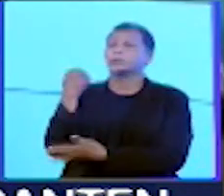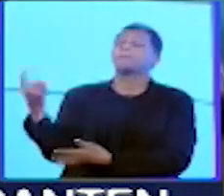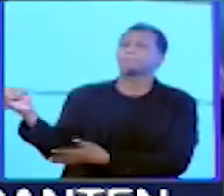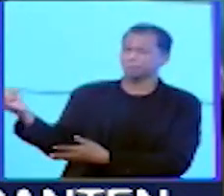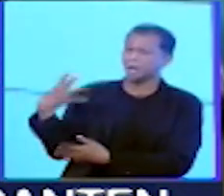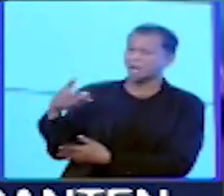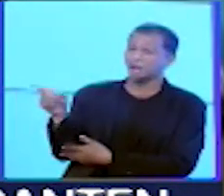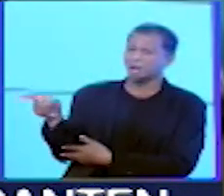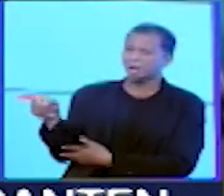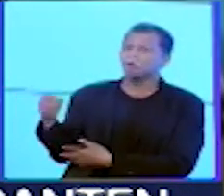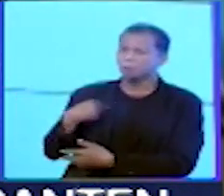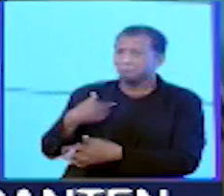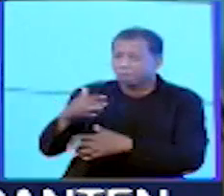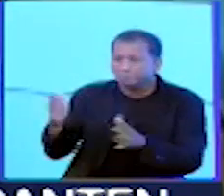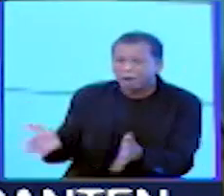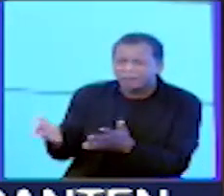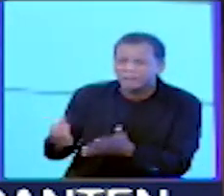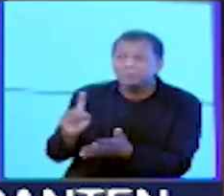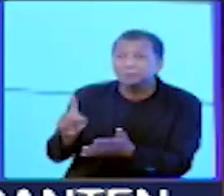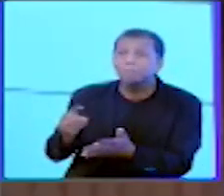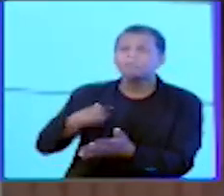klinik bidan sejahtera.